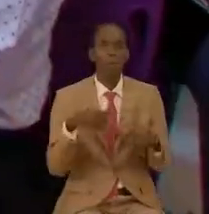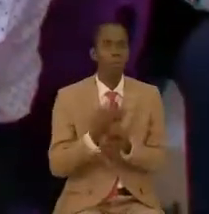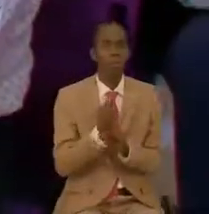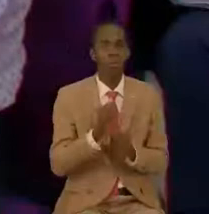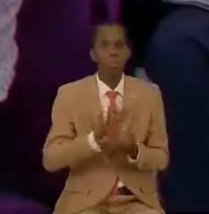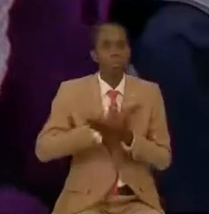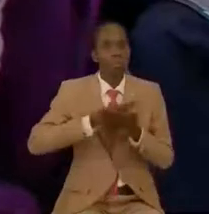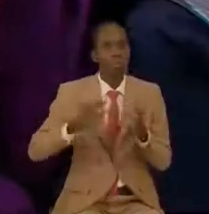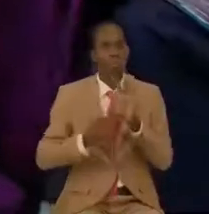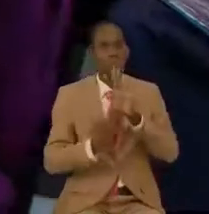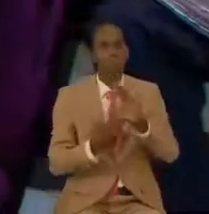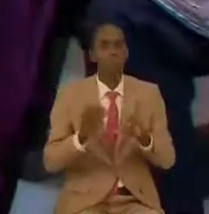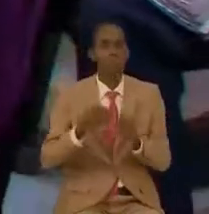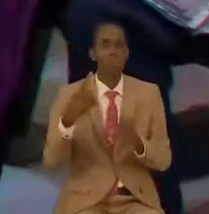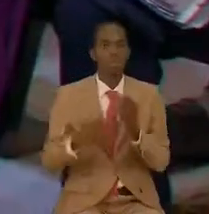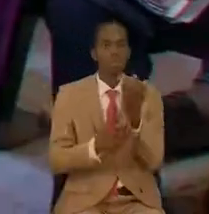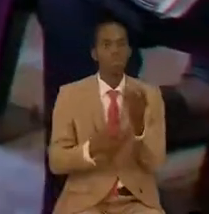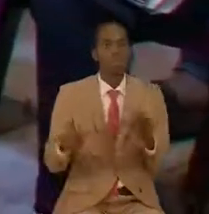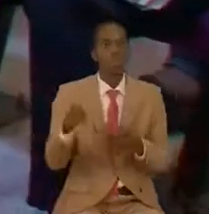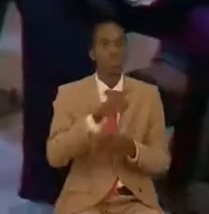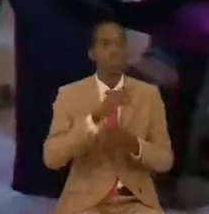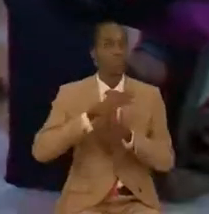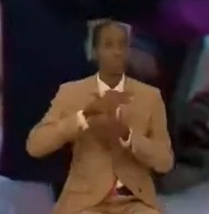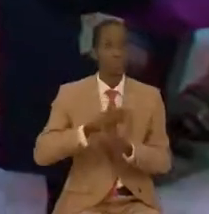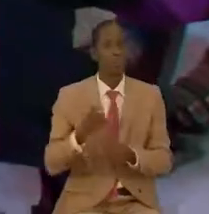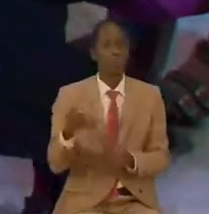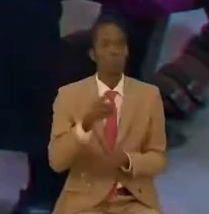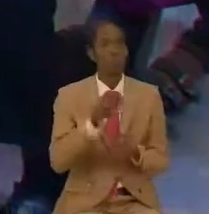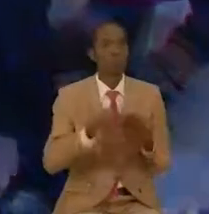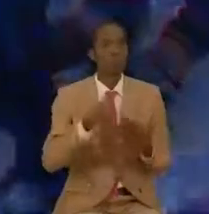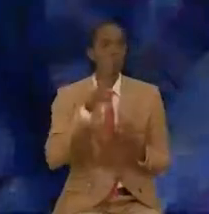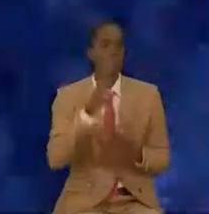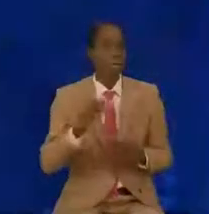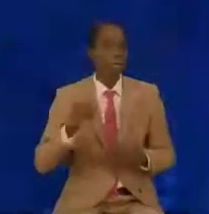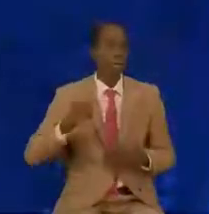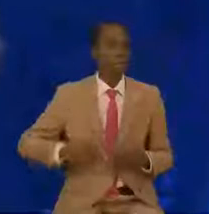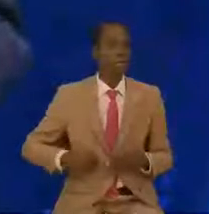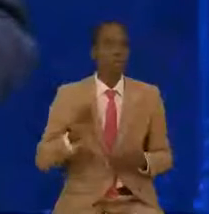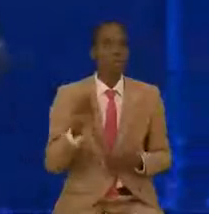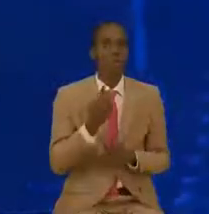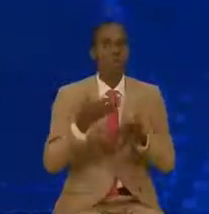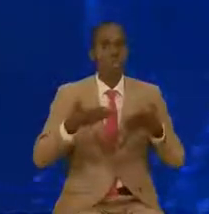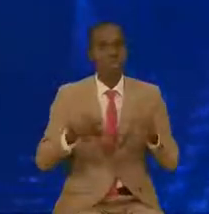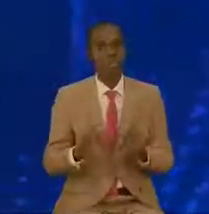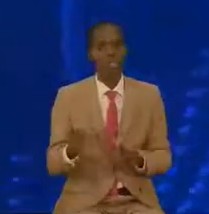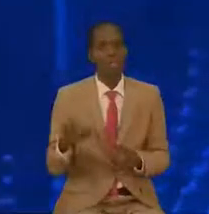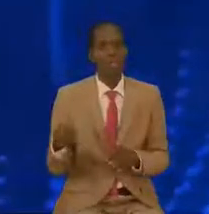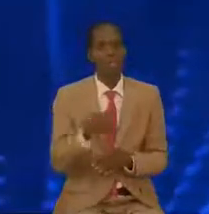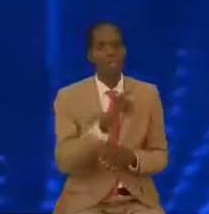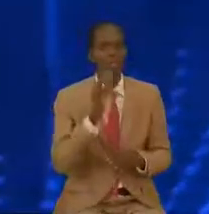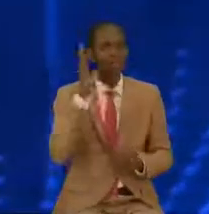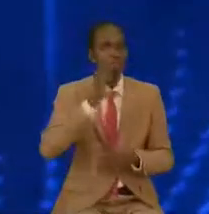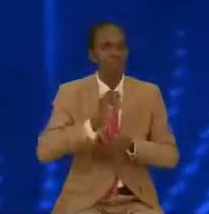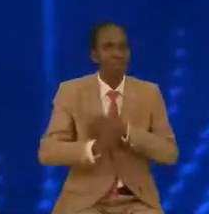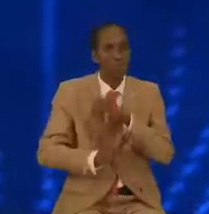tous ceux qui veulent se rendre agréables selon la chair vous contraignent à vous faire circoncire uniquement afin